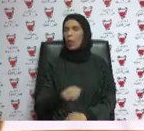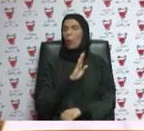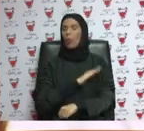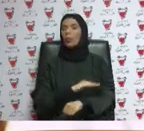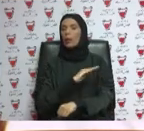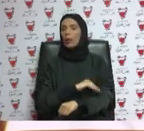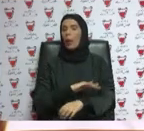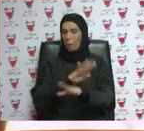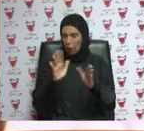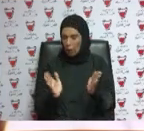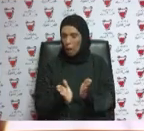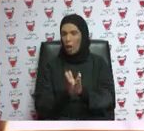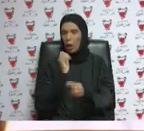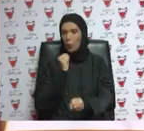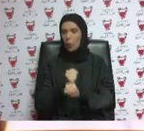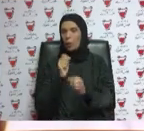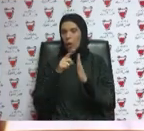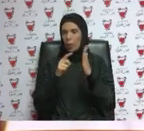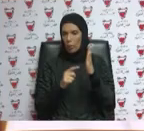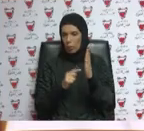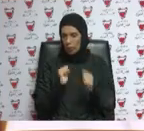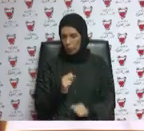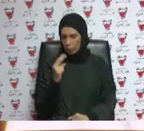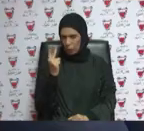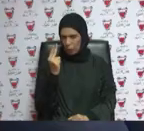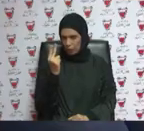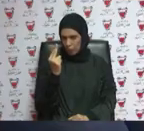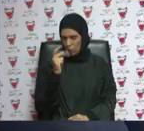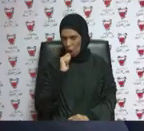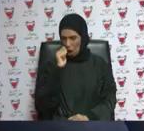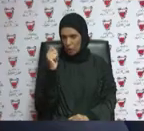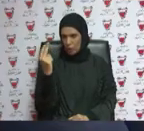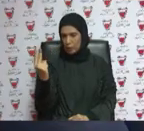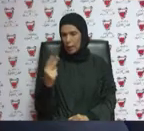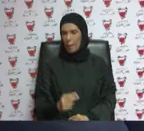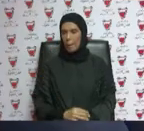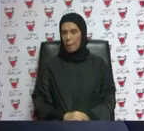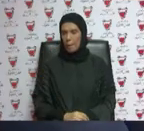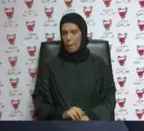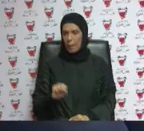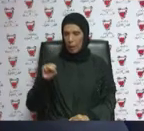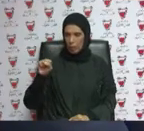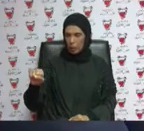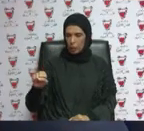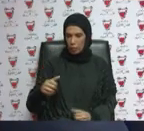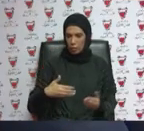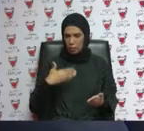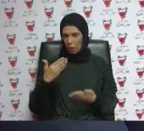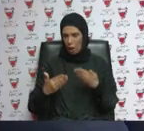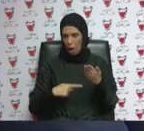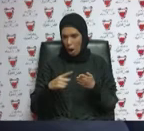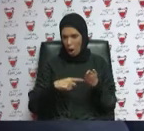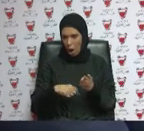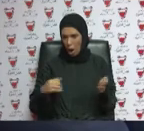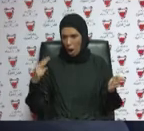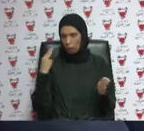هم مشمولين بتنفيذ هذا القانون، فسيطال أمران في هذا الجانب، أمر متعلق في العلاقة التعاقدية